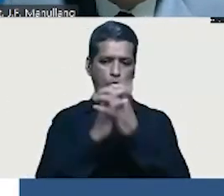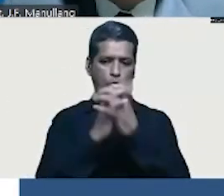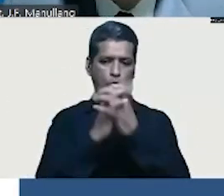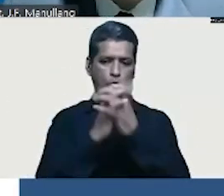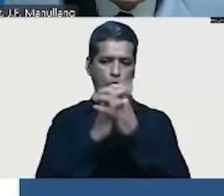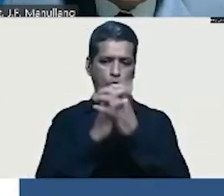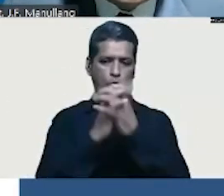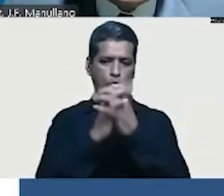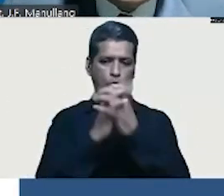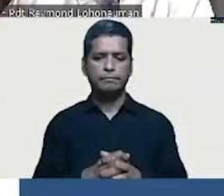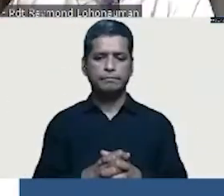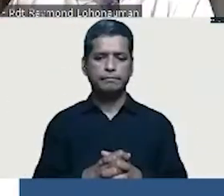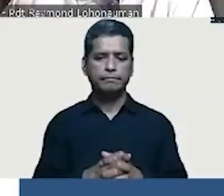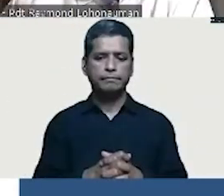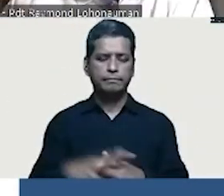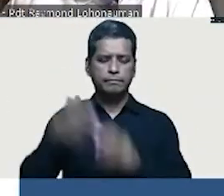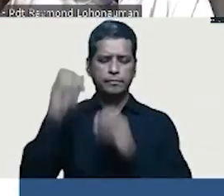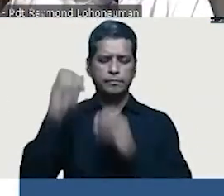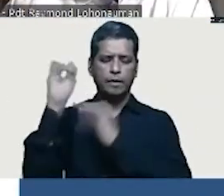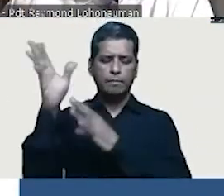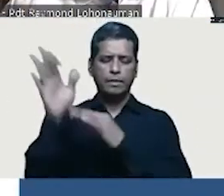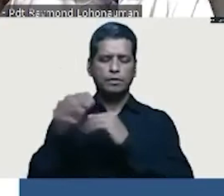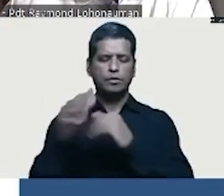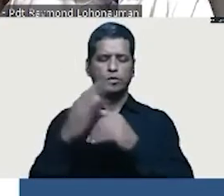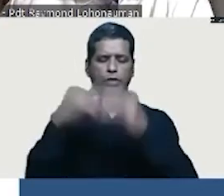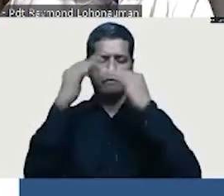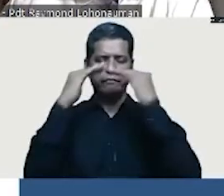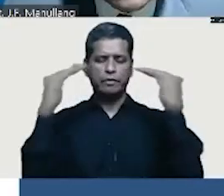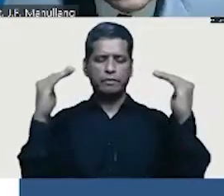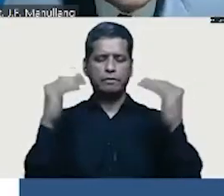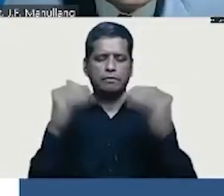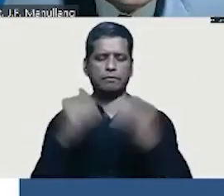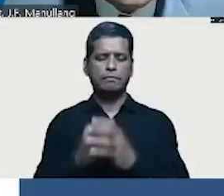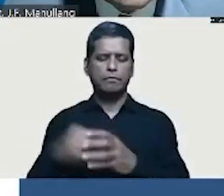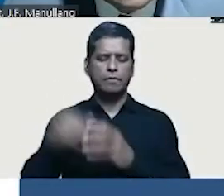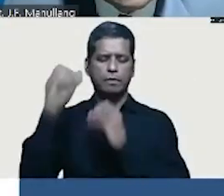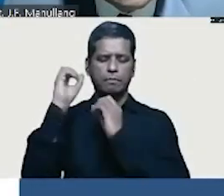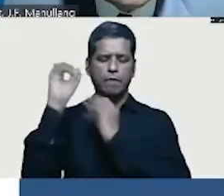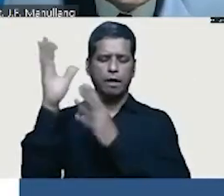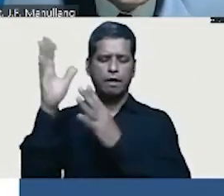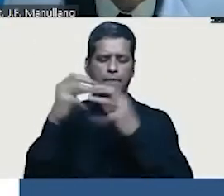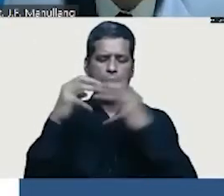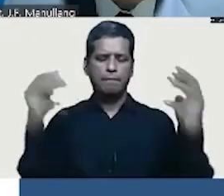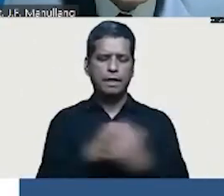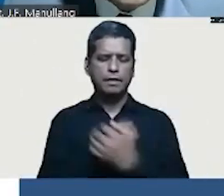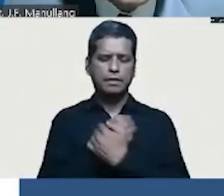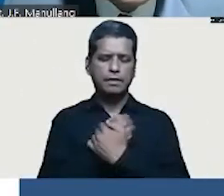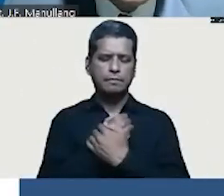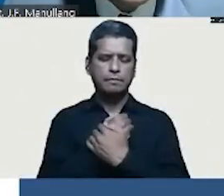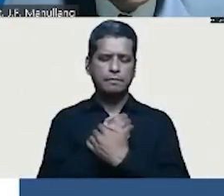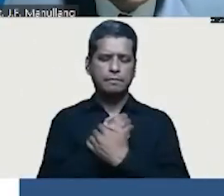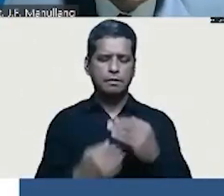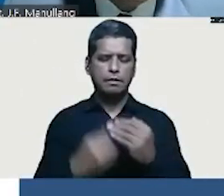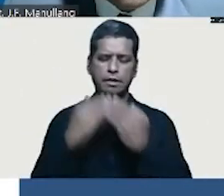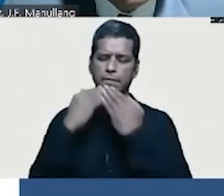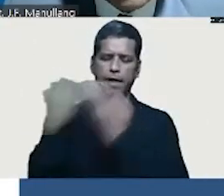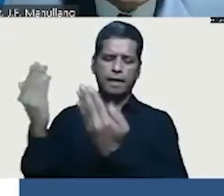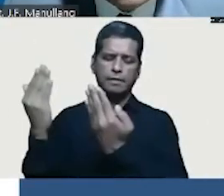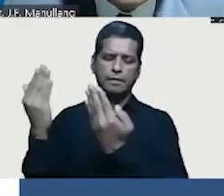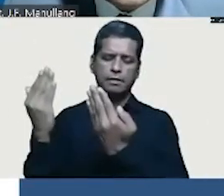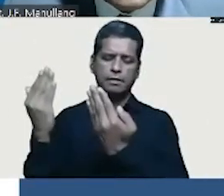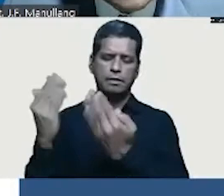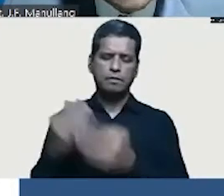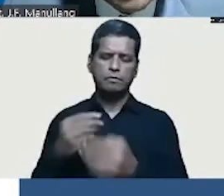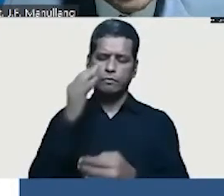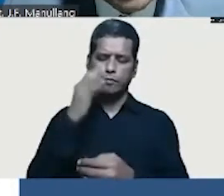Bapa Surgawi Bapa yang maha pengasih dan penyayang Terima kasih untuk firmanMu